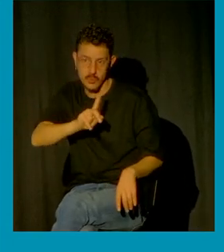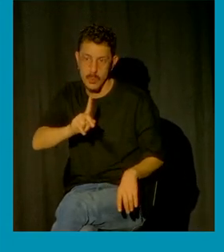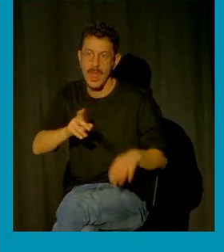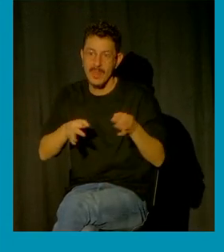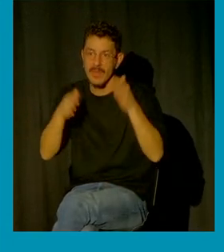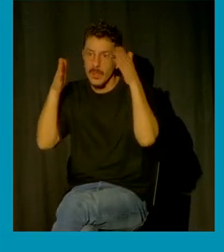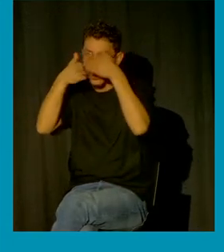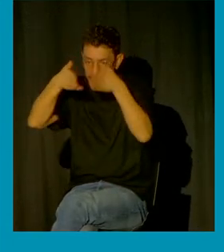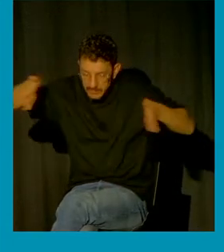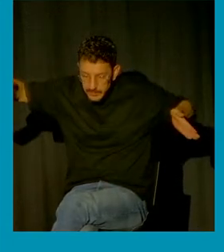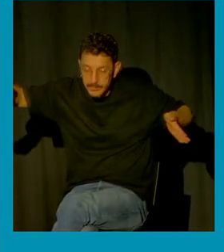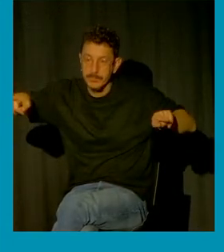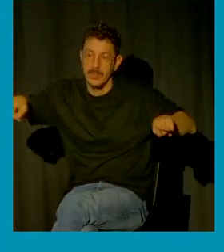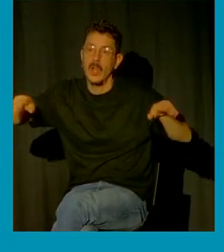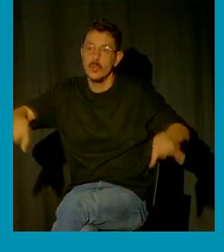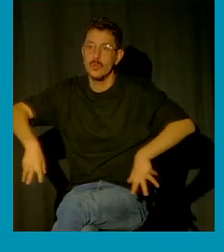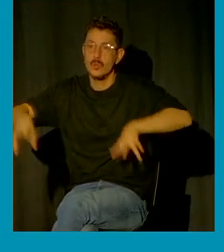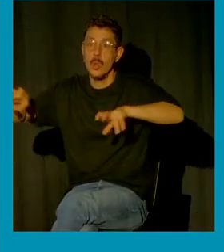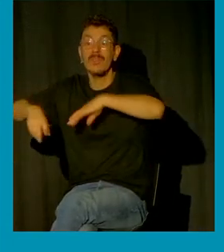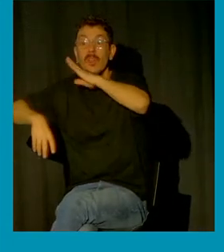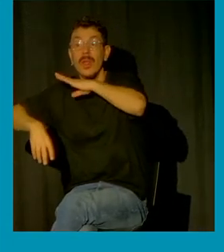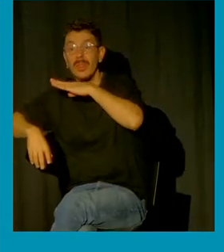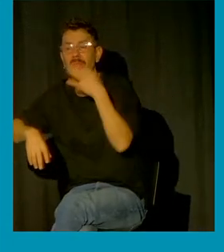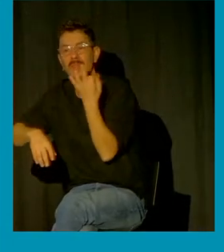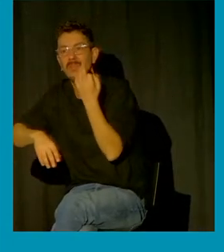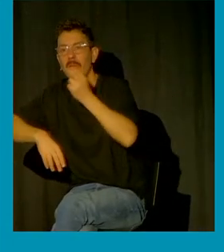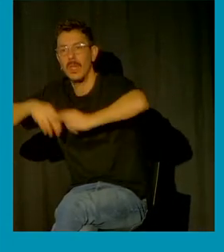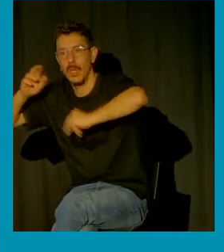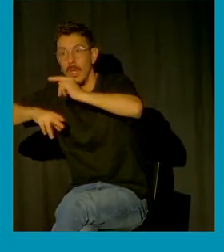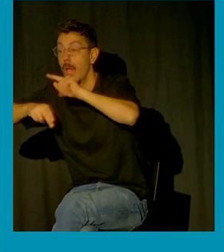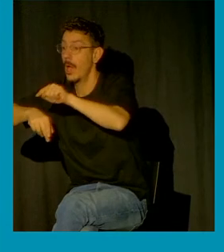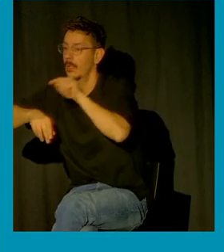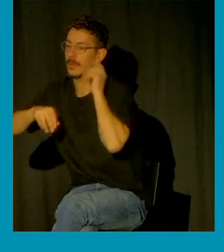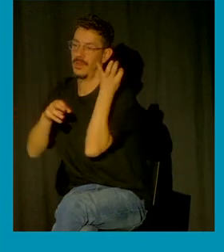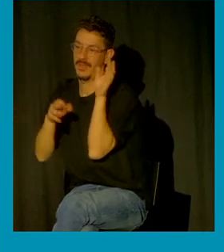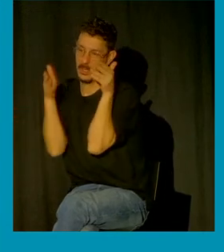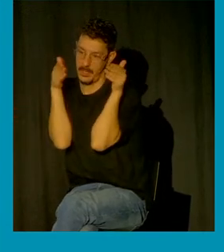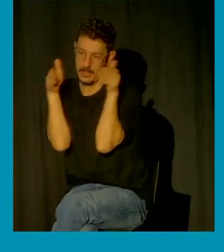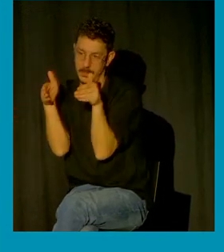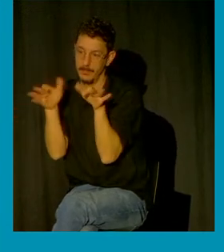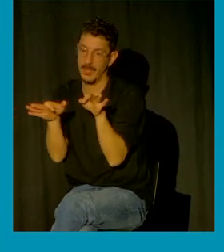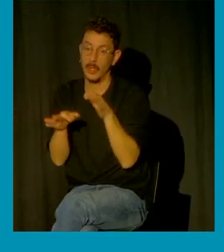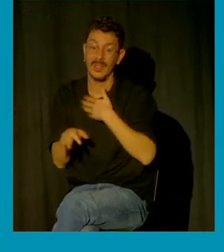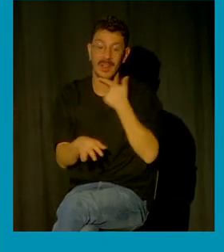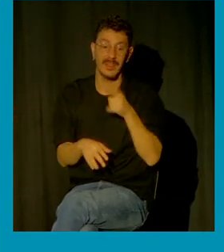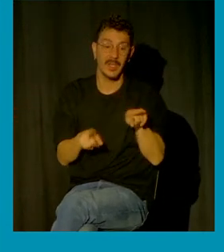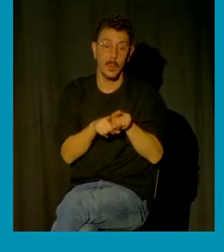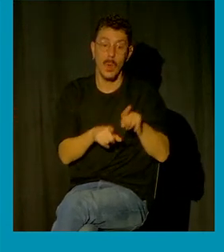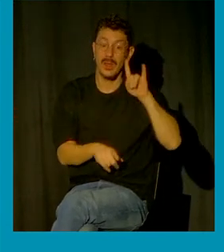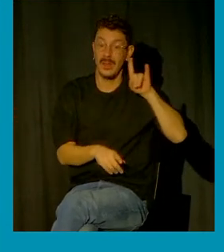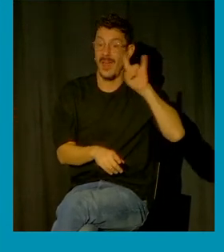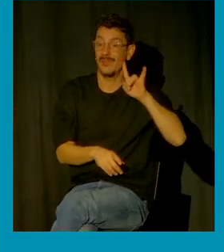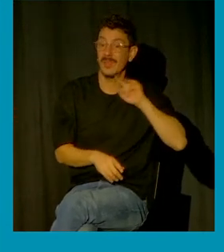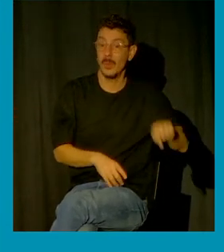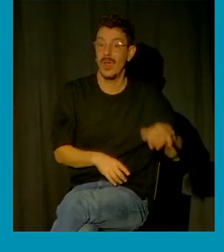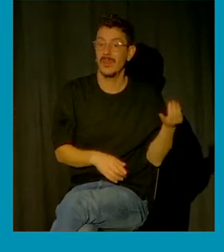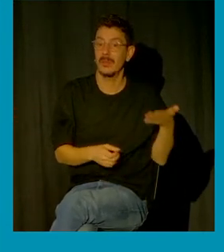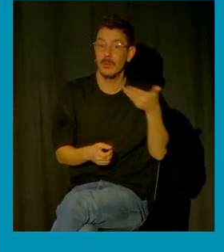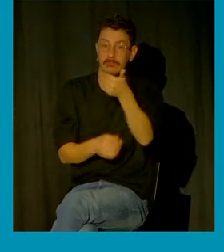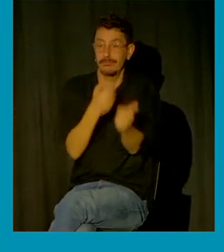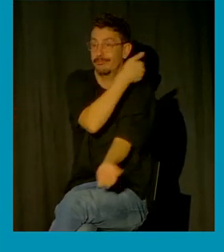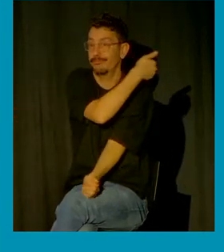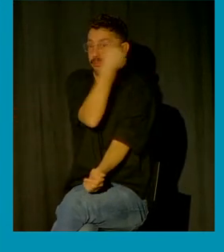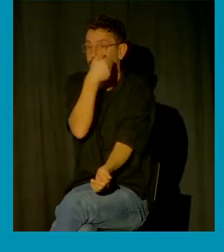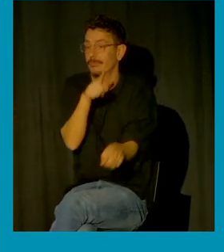noves violències sobre les que podem construir o que a vegades fins i tot no s'accegen tantes estructures ni tants consensos socials com les que